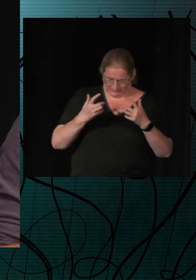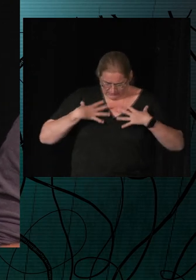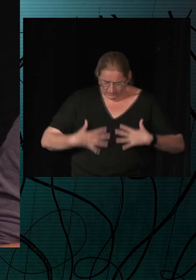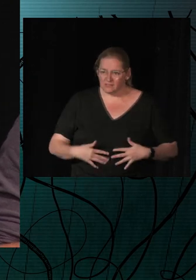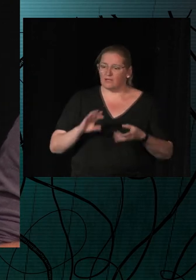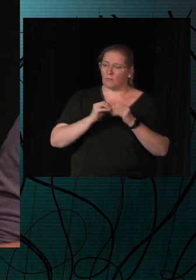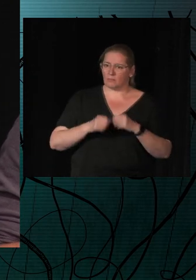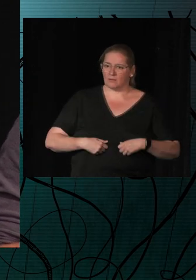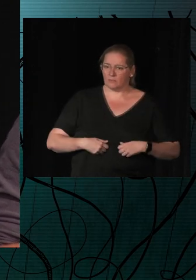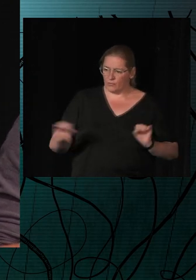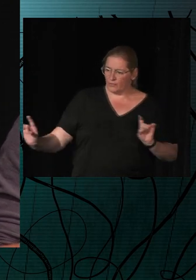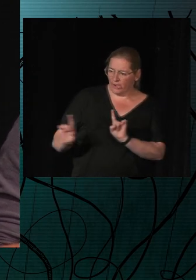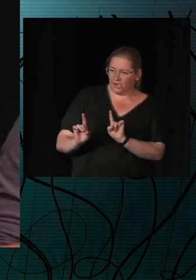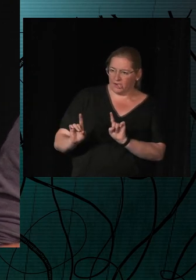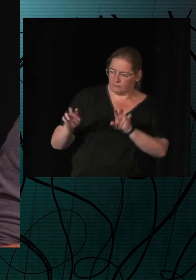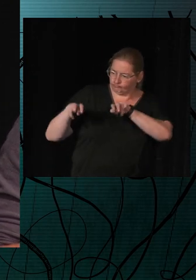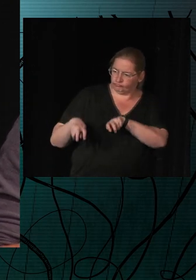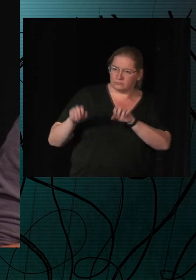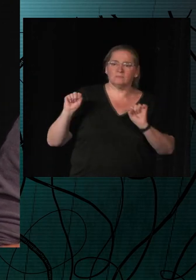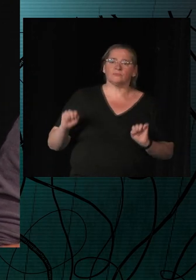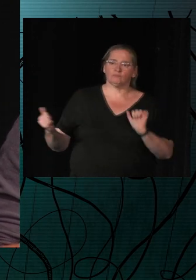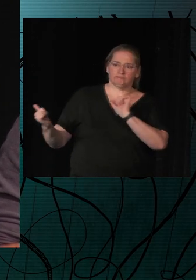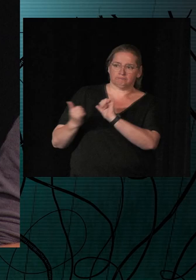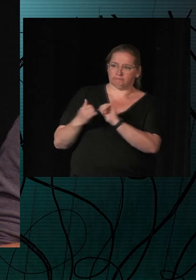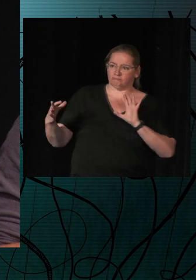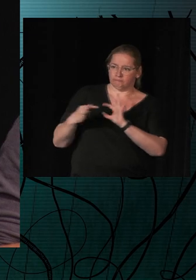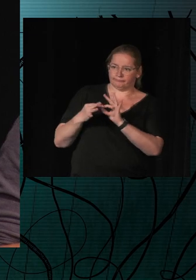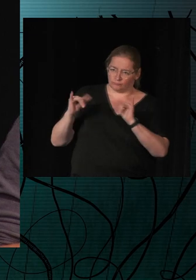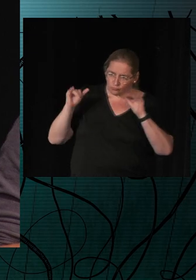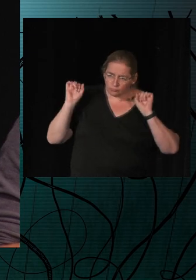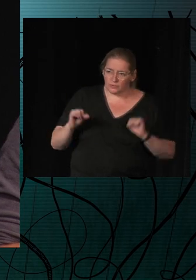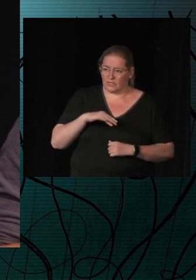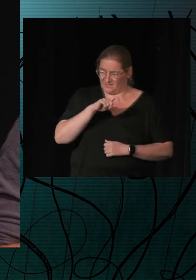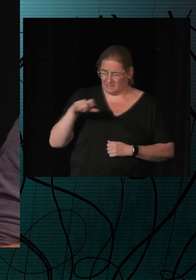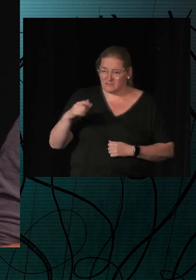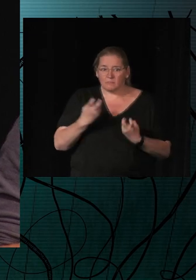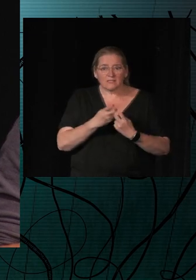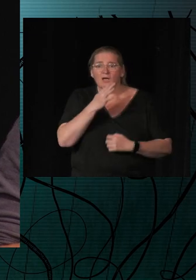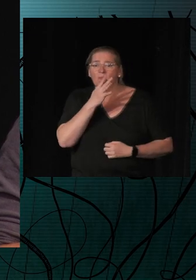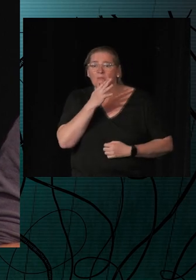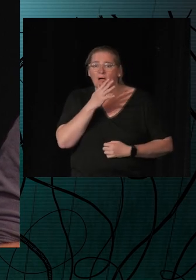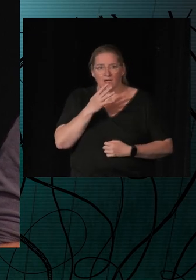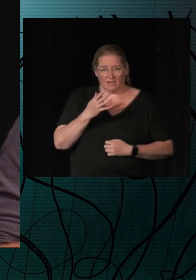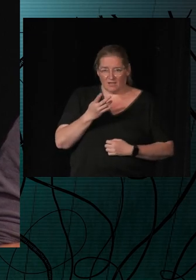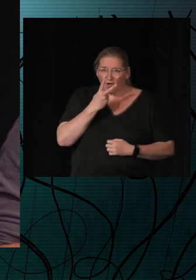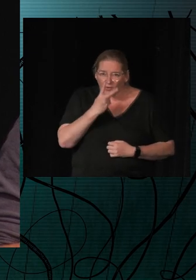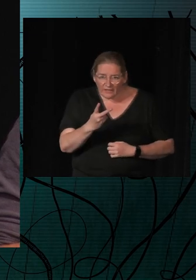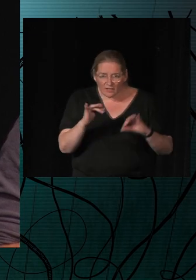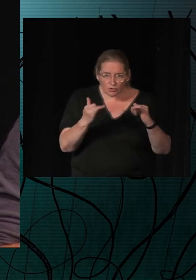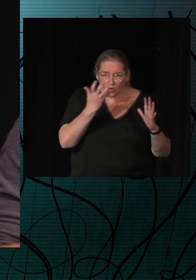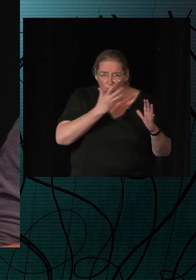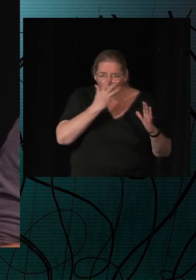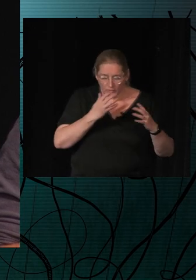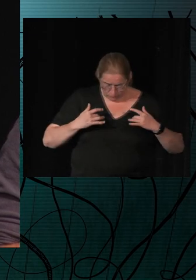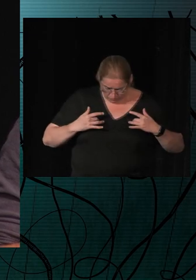peuvent pas y jouer et du coup bah on a ce ce truc là il a il y a quand même des gens qui n'arrivent pas à regarder des jeux d'horreur même quand c'est c'est pas